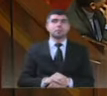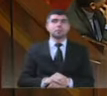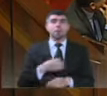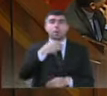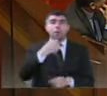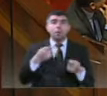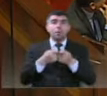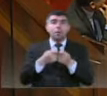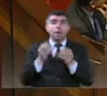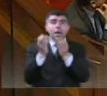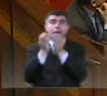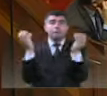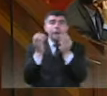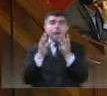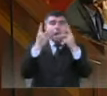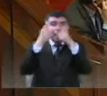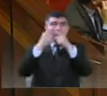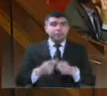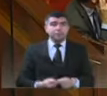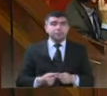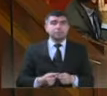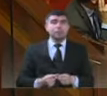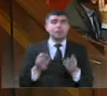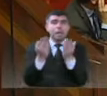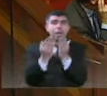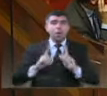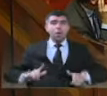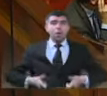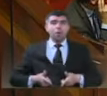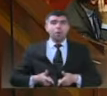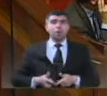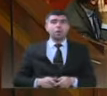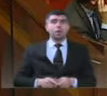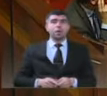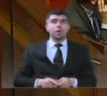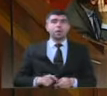وبلغ عدد الحافلات في الموسم الدراسي الحالي أزيد من